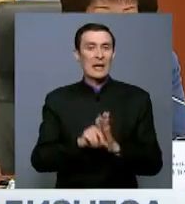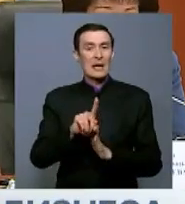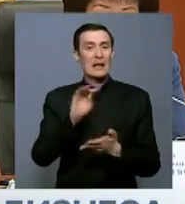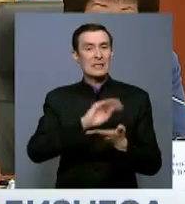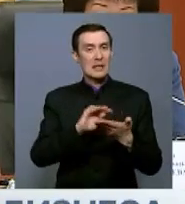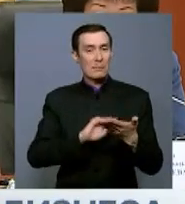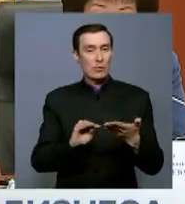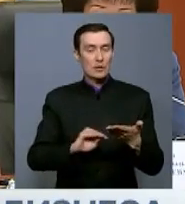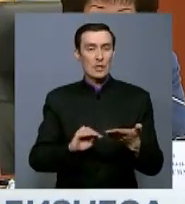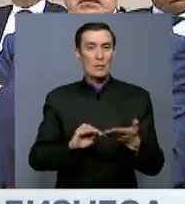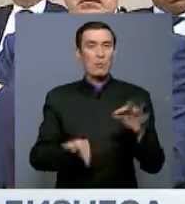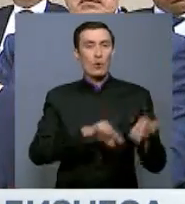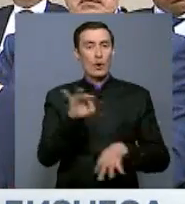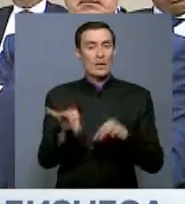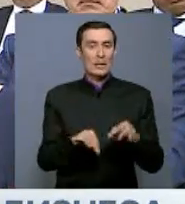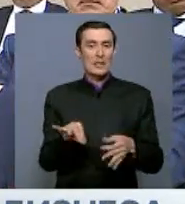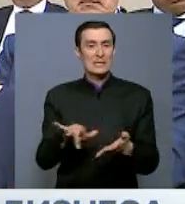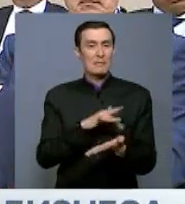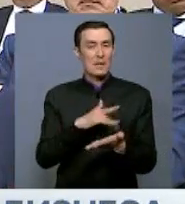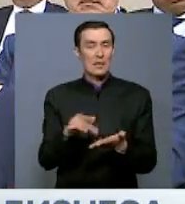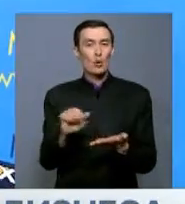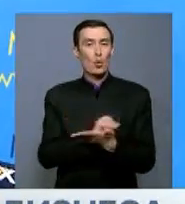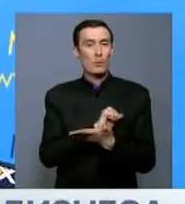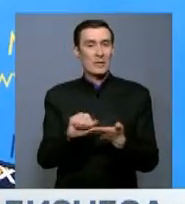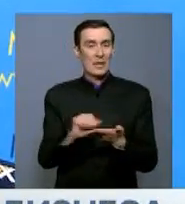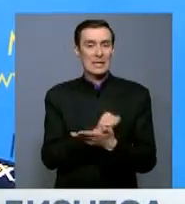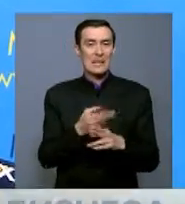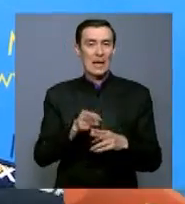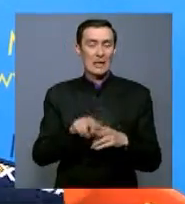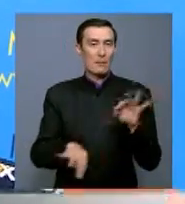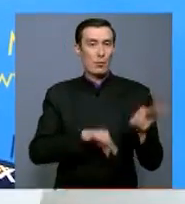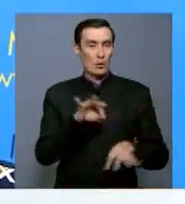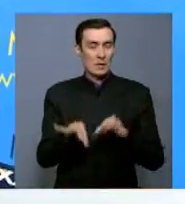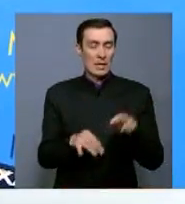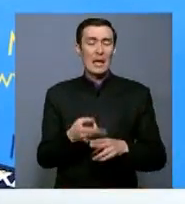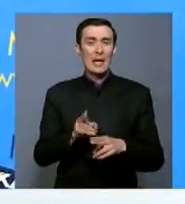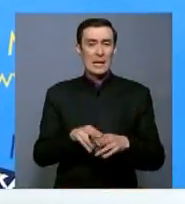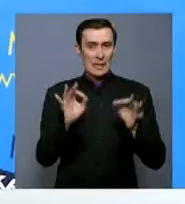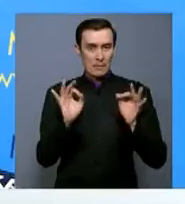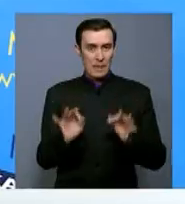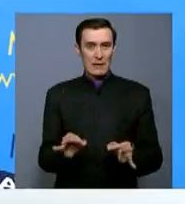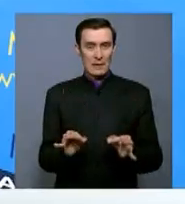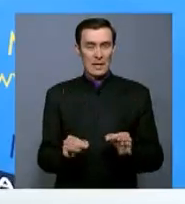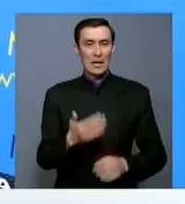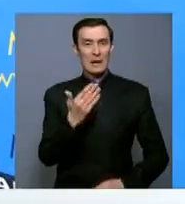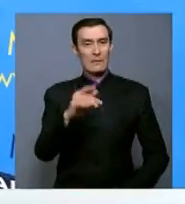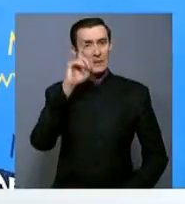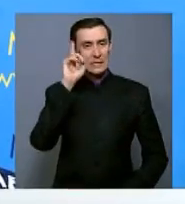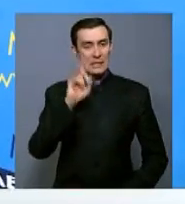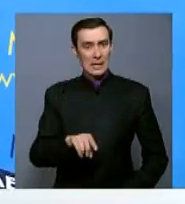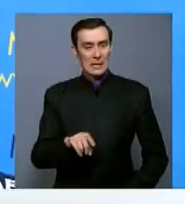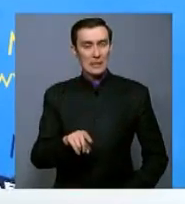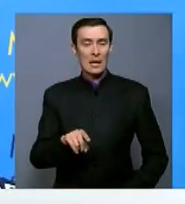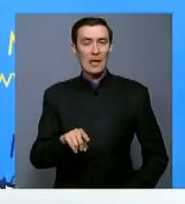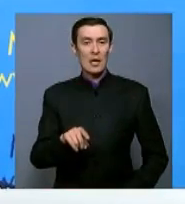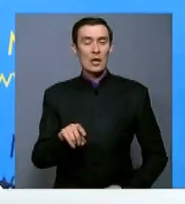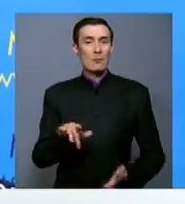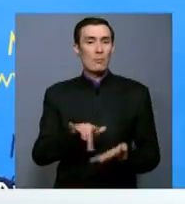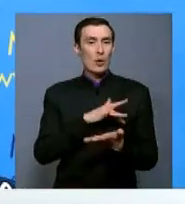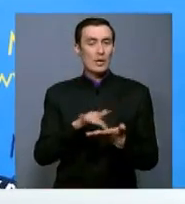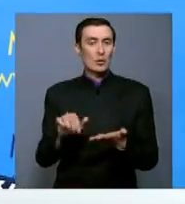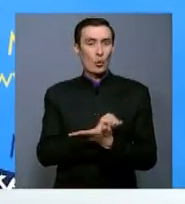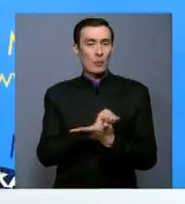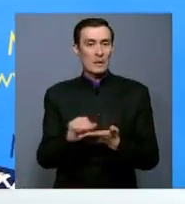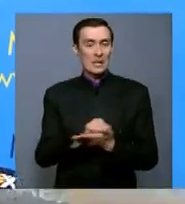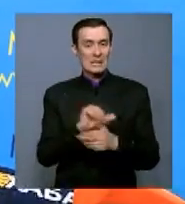разработки проектно-сметной документации проекта. Это очень правильно, потому что вы знаете, что уже на стадии проектно-сметной